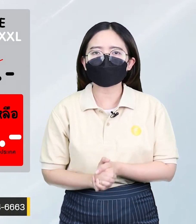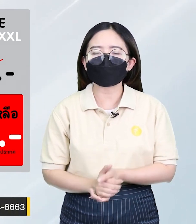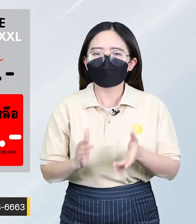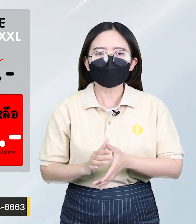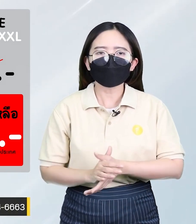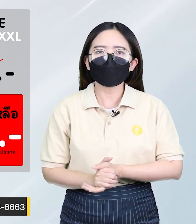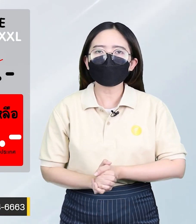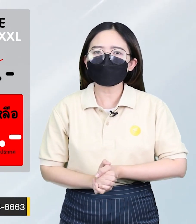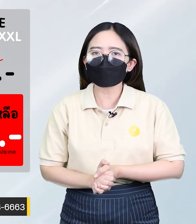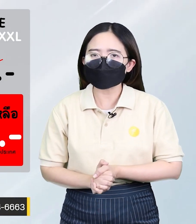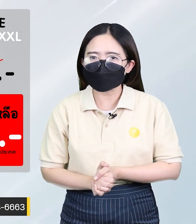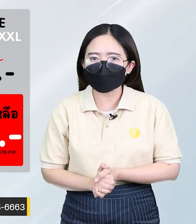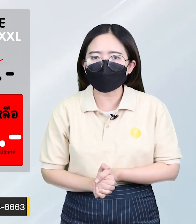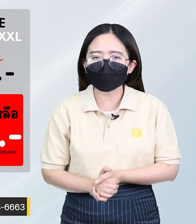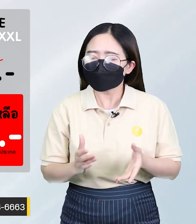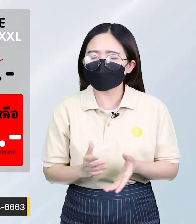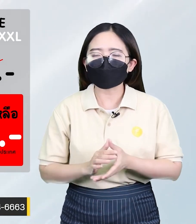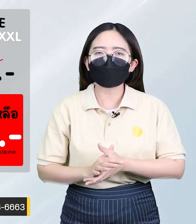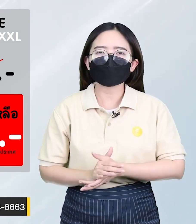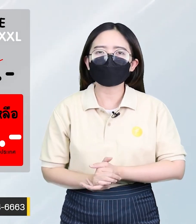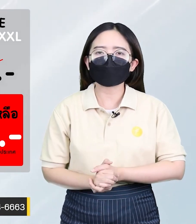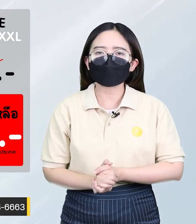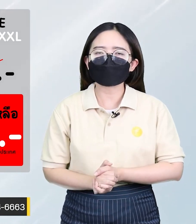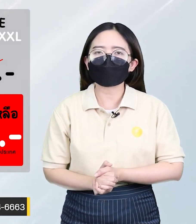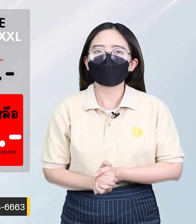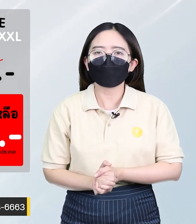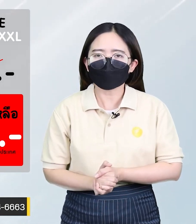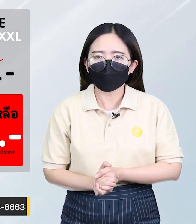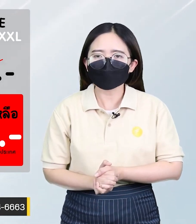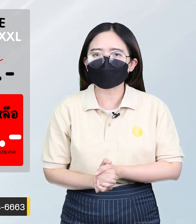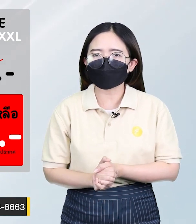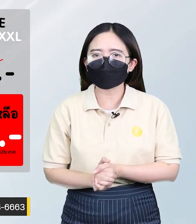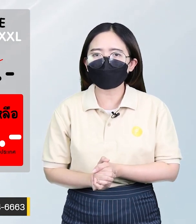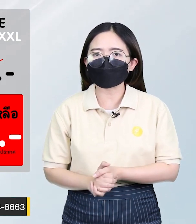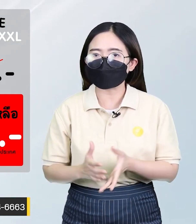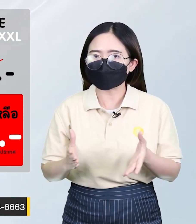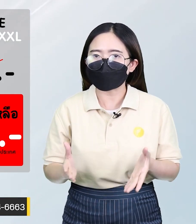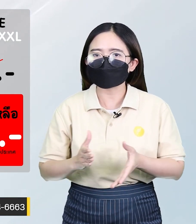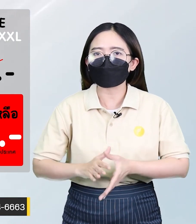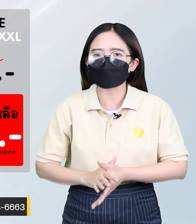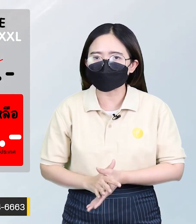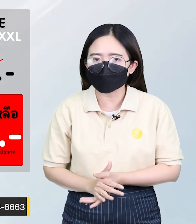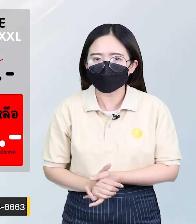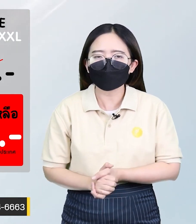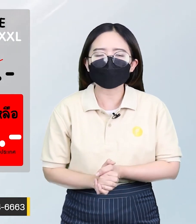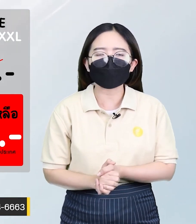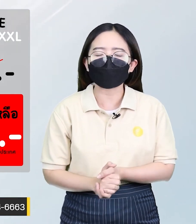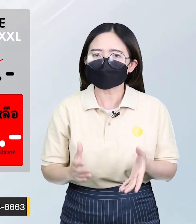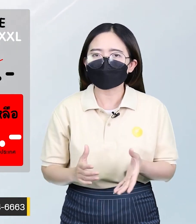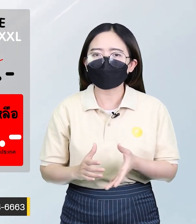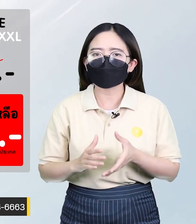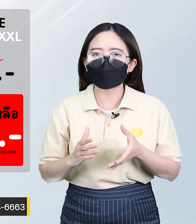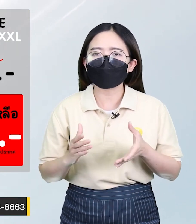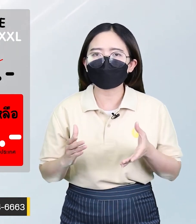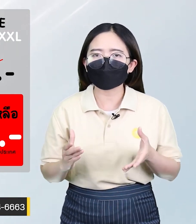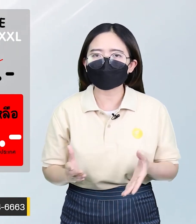ทางไทยค่ะรับรองวาสมใส่สบาย ระบายอากาศได้ดีใส่แล้วไม่ร้อนอย่างแ่นอนอีกครั้งอย่ทรงสวยด้วยนะคะ